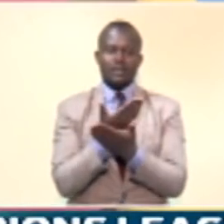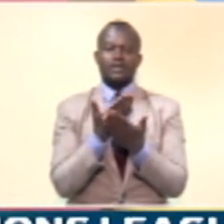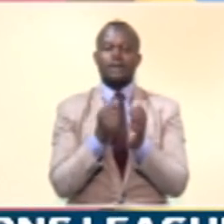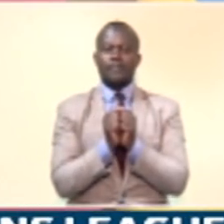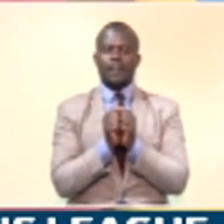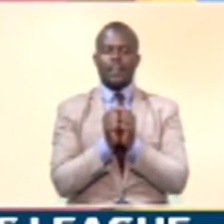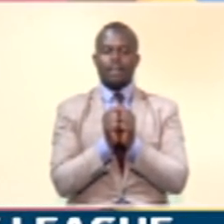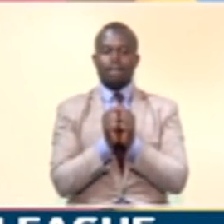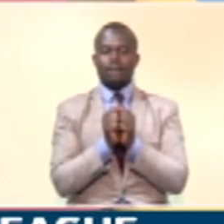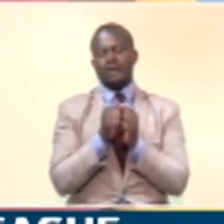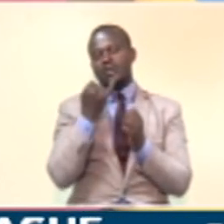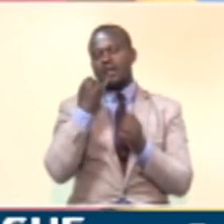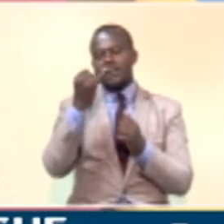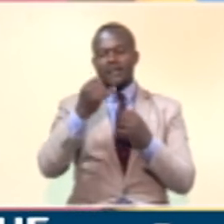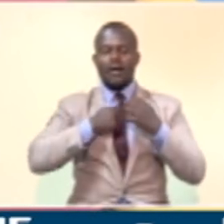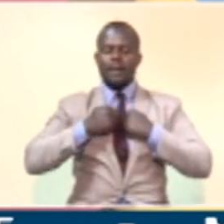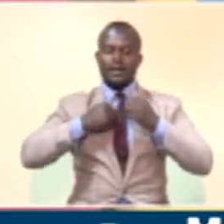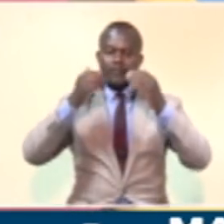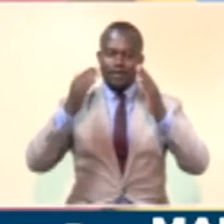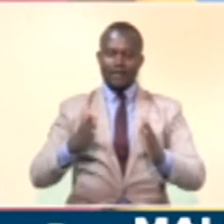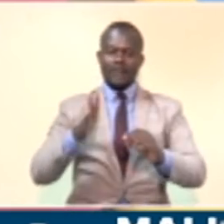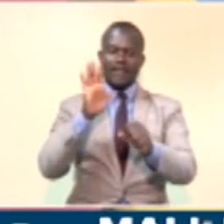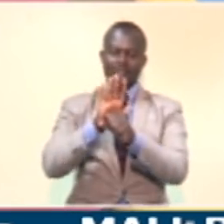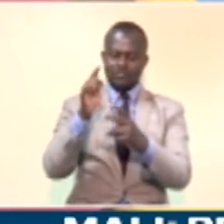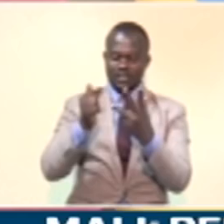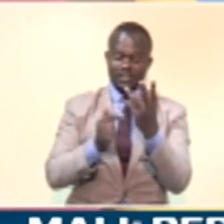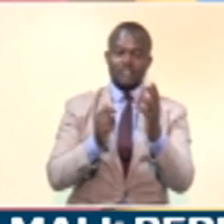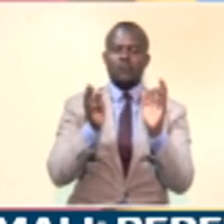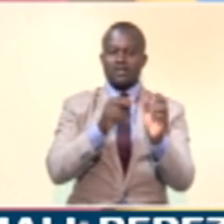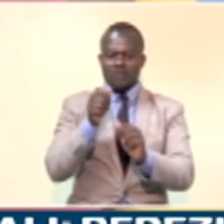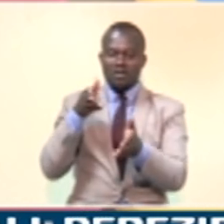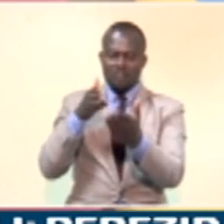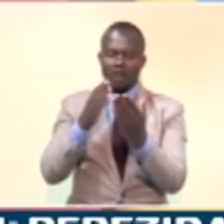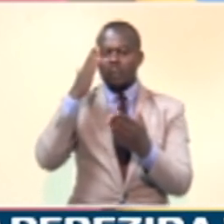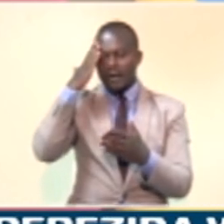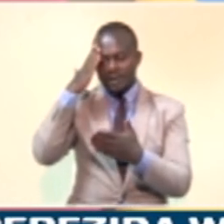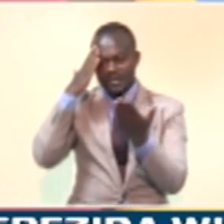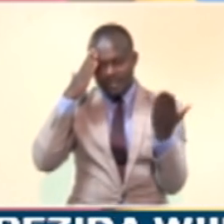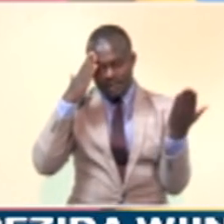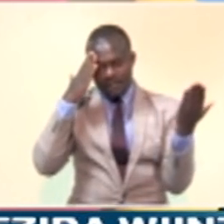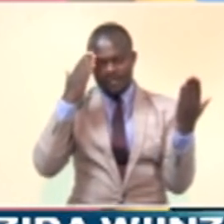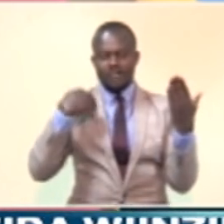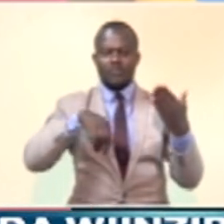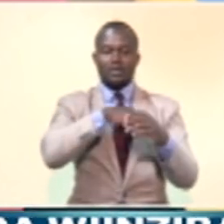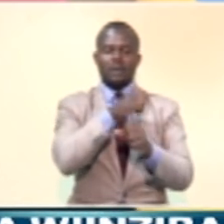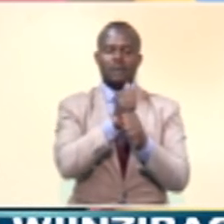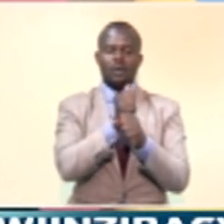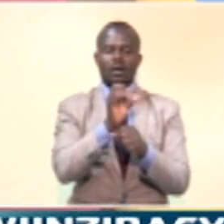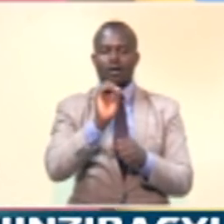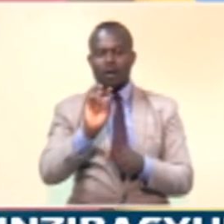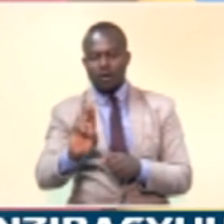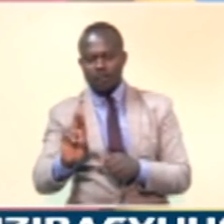Icyo nabwira Abanyarwanda, ibyinshi ubundi barabikurikirana, ntabyo dukora cyangwa